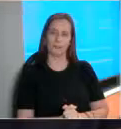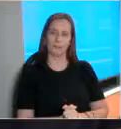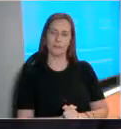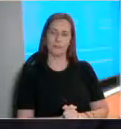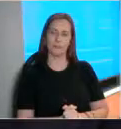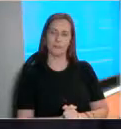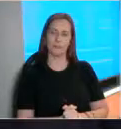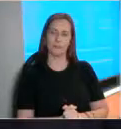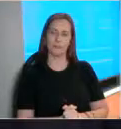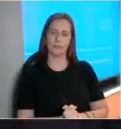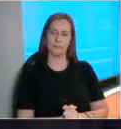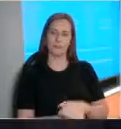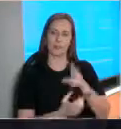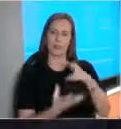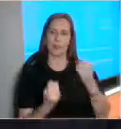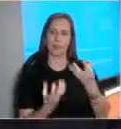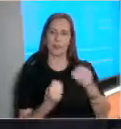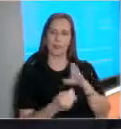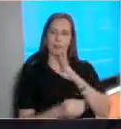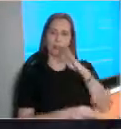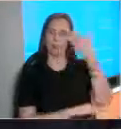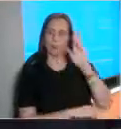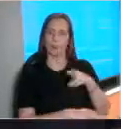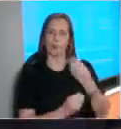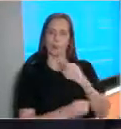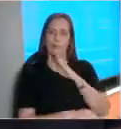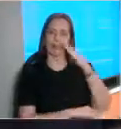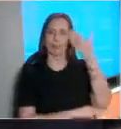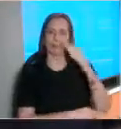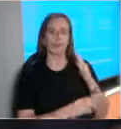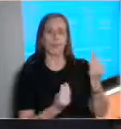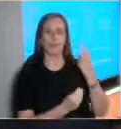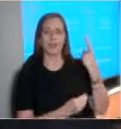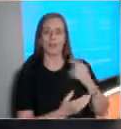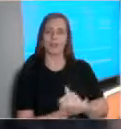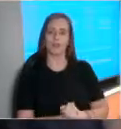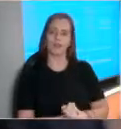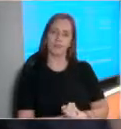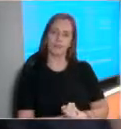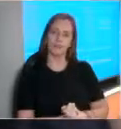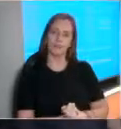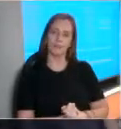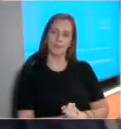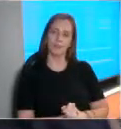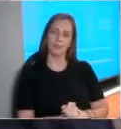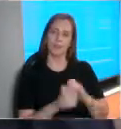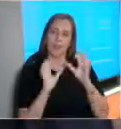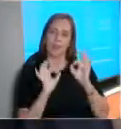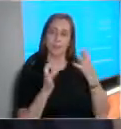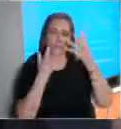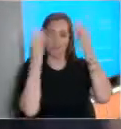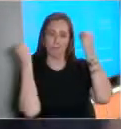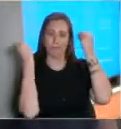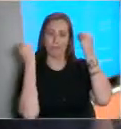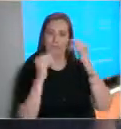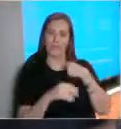מה לטפל בו? יש הרבה בעיות במדינה. יש הרבה? משהו אחד. האמת פרח לי מהראש,